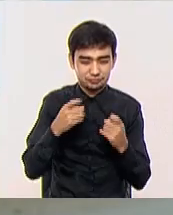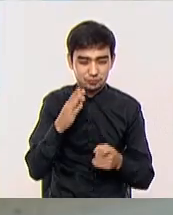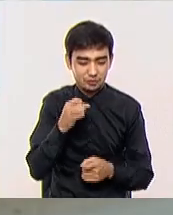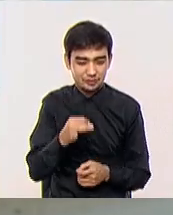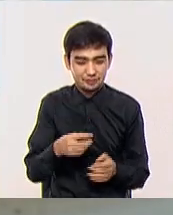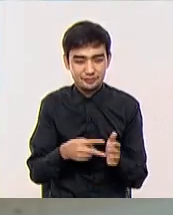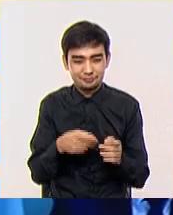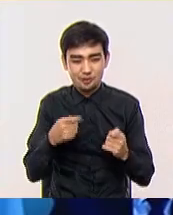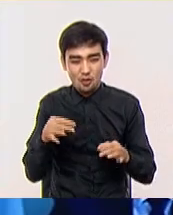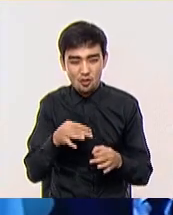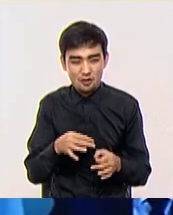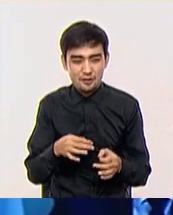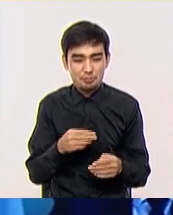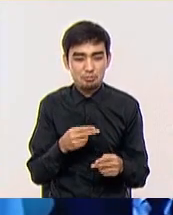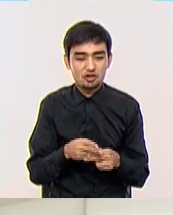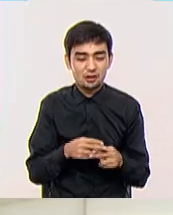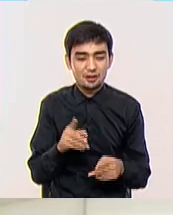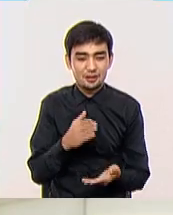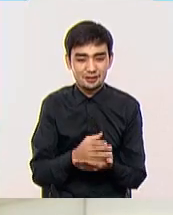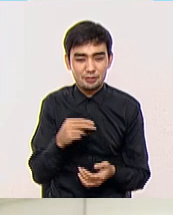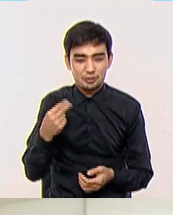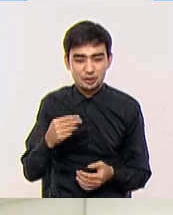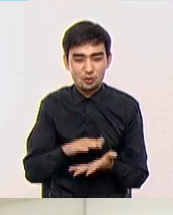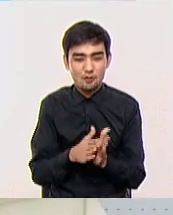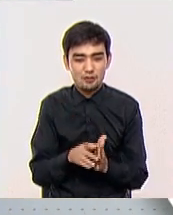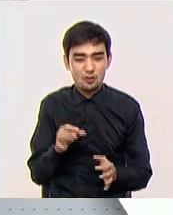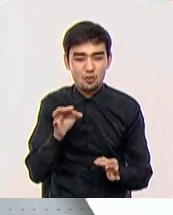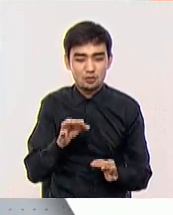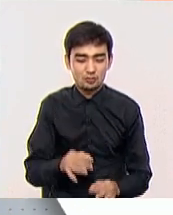торговлю в рамках Союза, о чем договорились президенты.